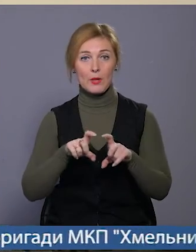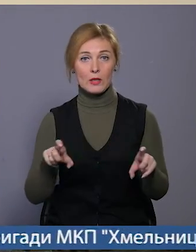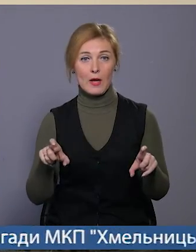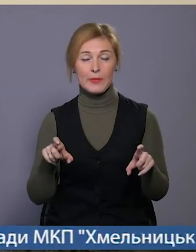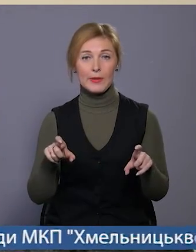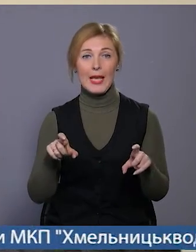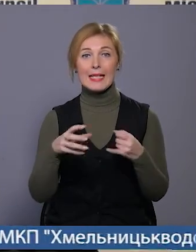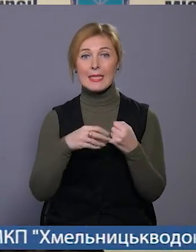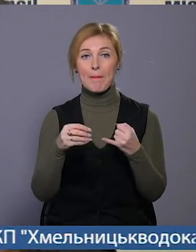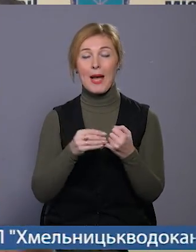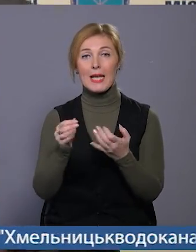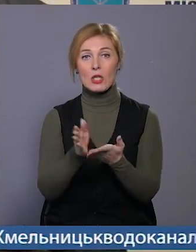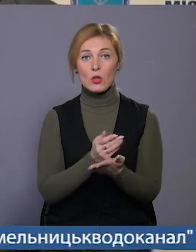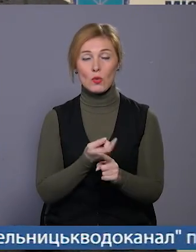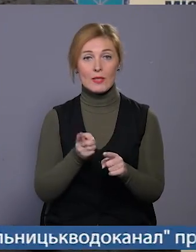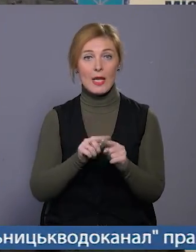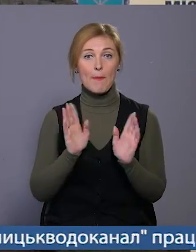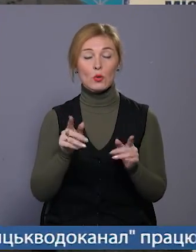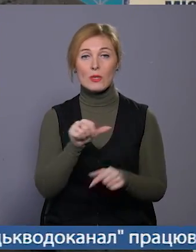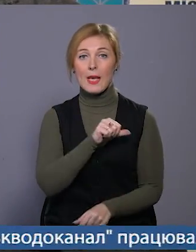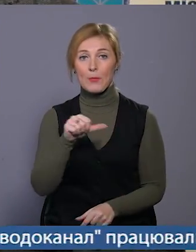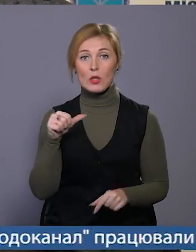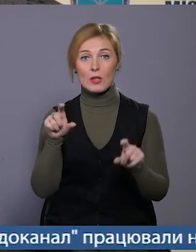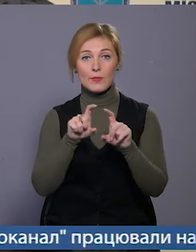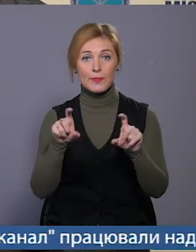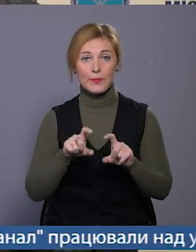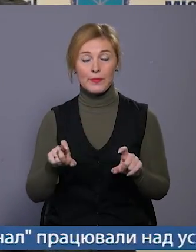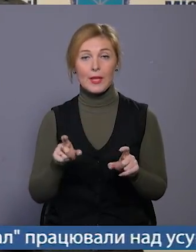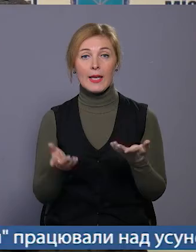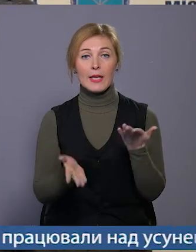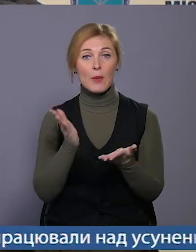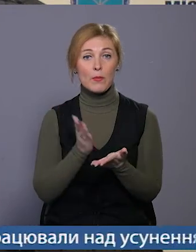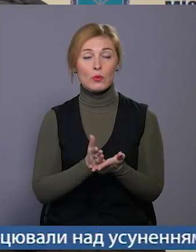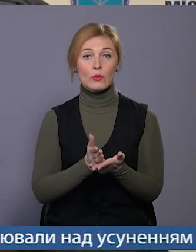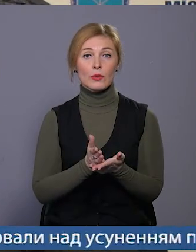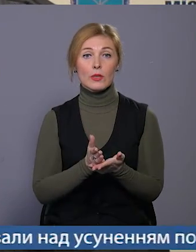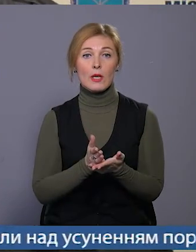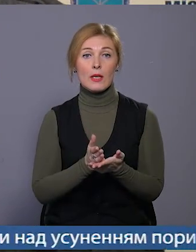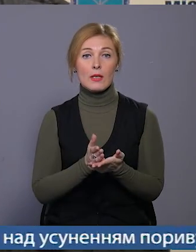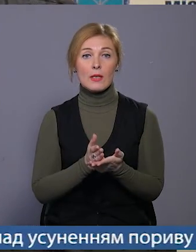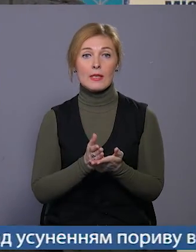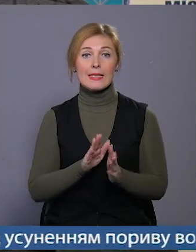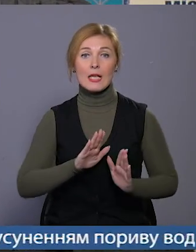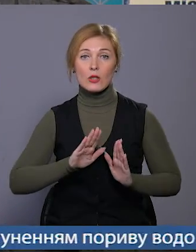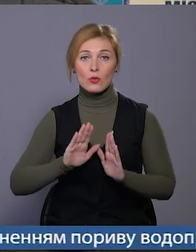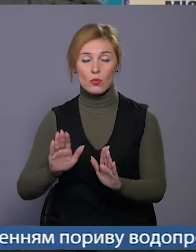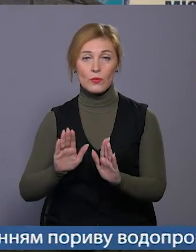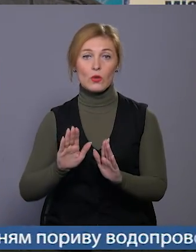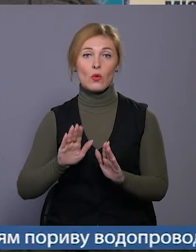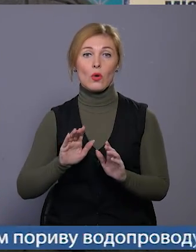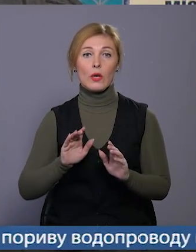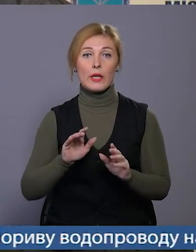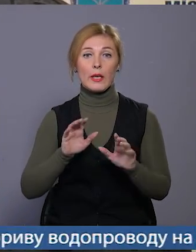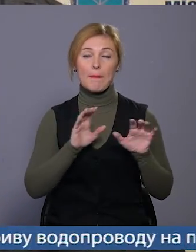структурні структурування земельних ресурсів. Це будуть самостійні структурні підрозділи, які будуть мати пряме підпорядкування безпосередньо заступнику і міського